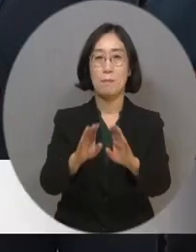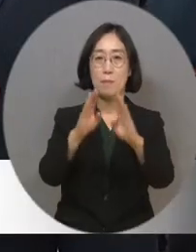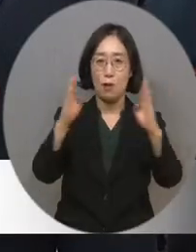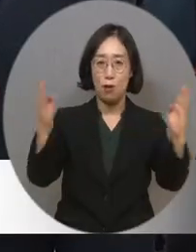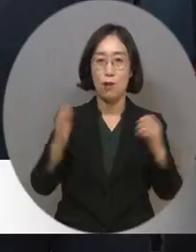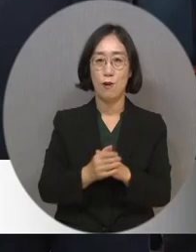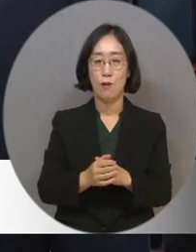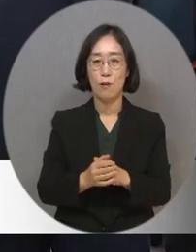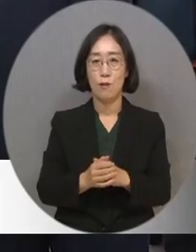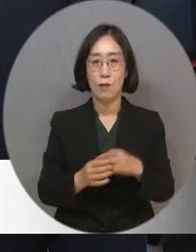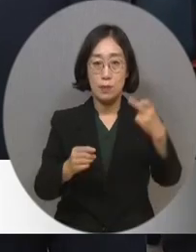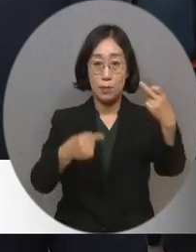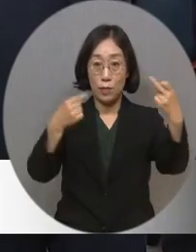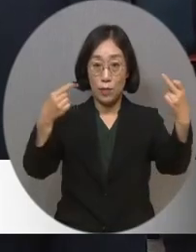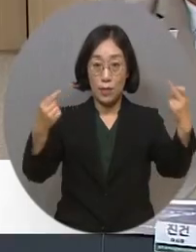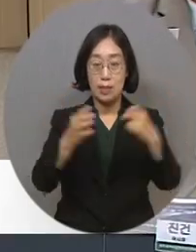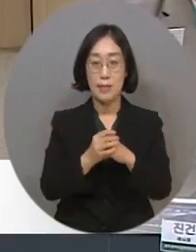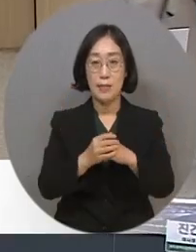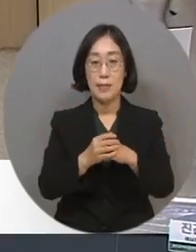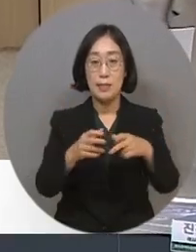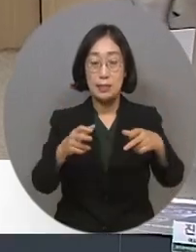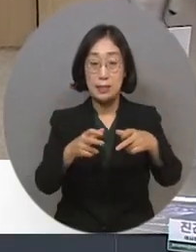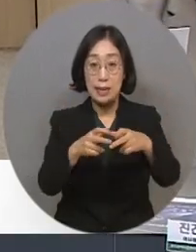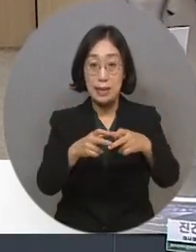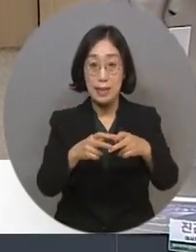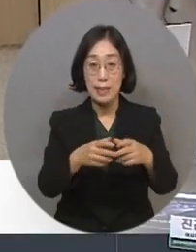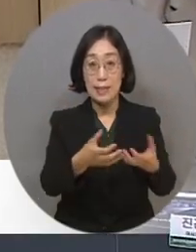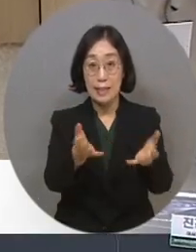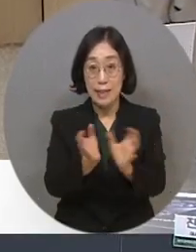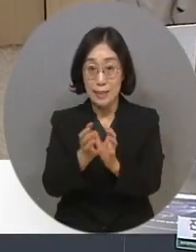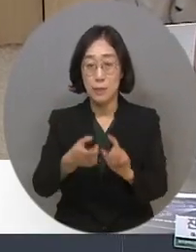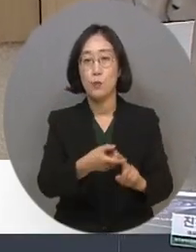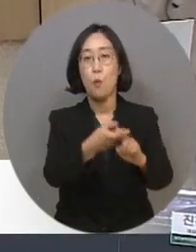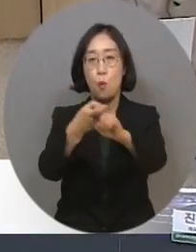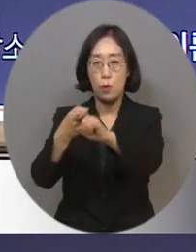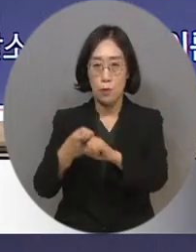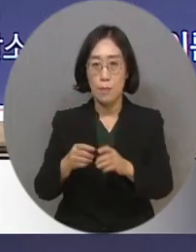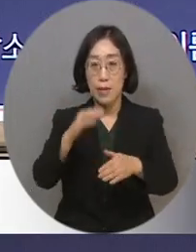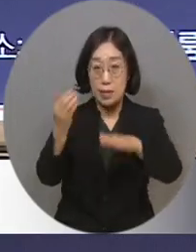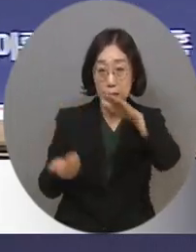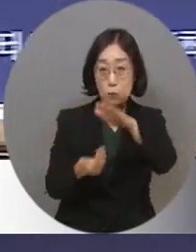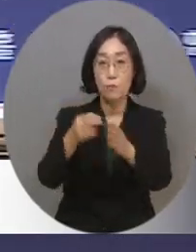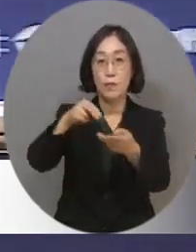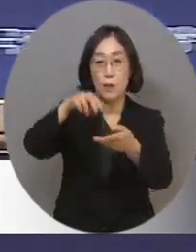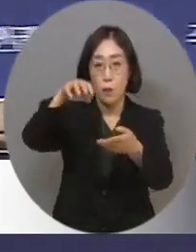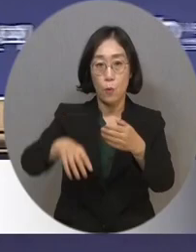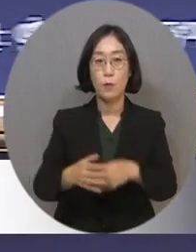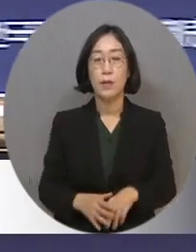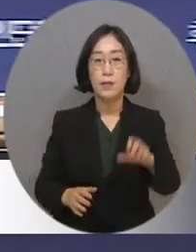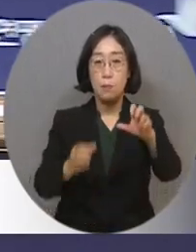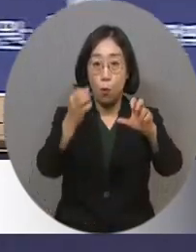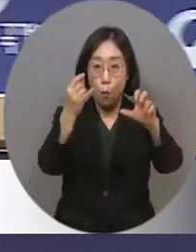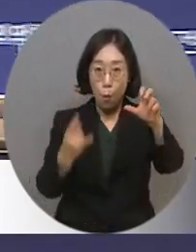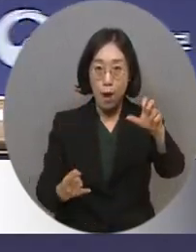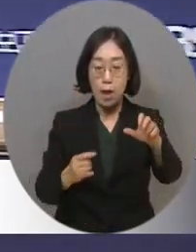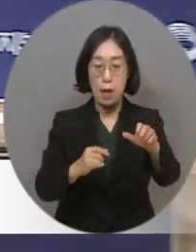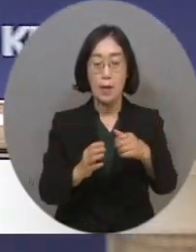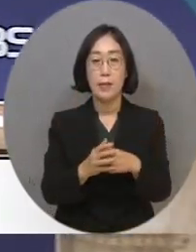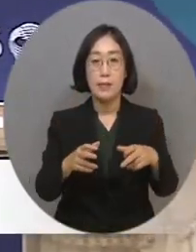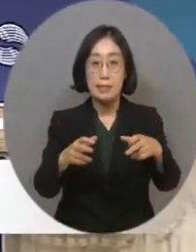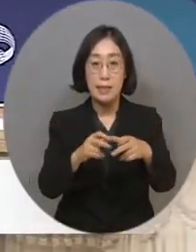1일 한국장애인단체 총연맹은 여의도 이름센터에서 제25회 한국장애인 인권상